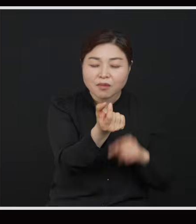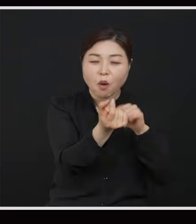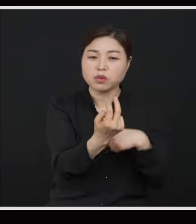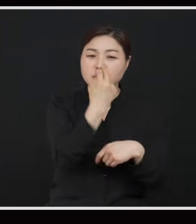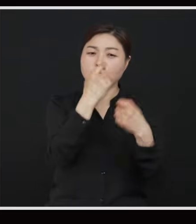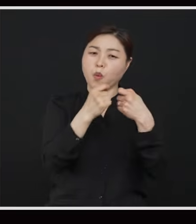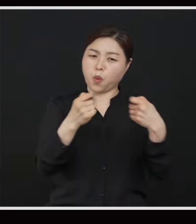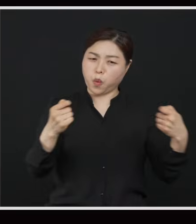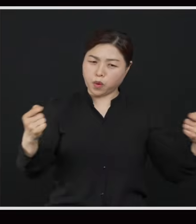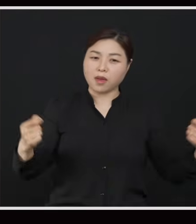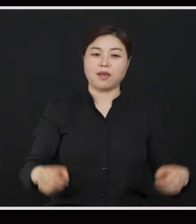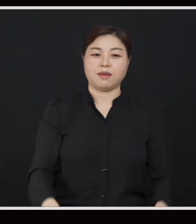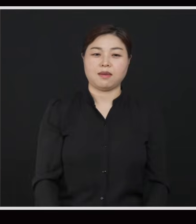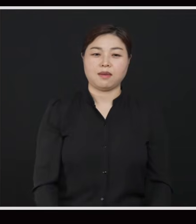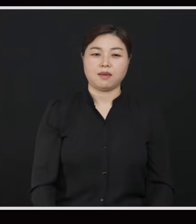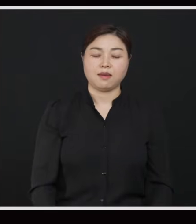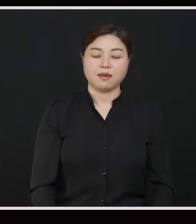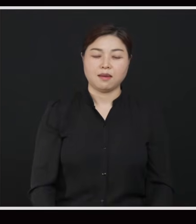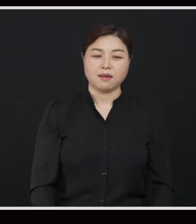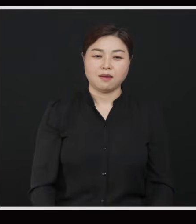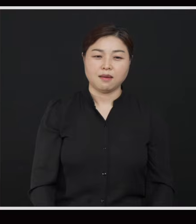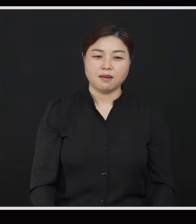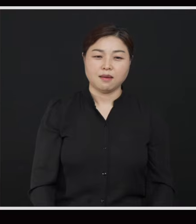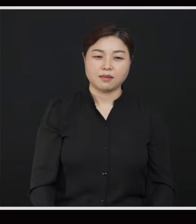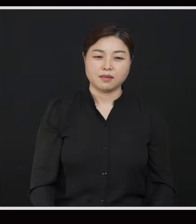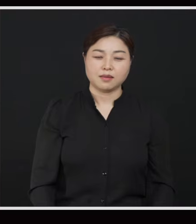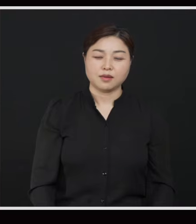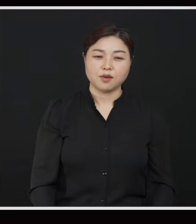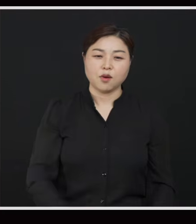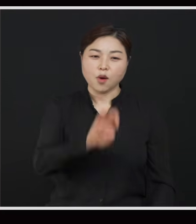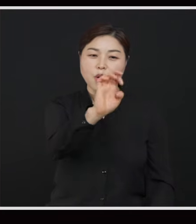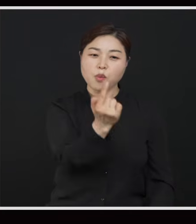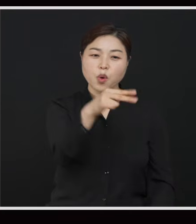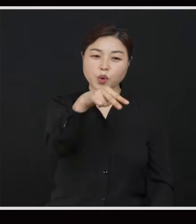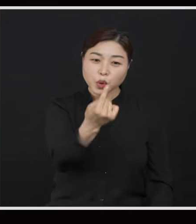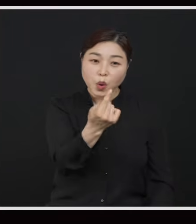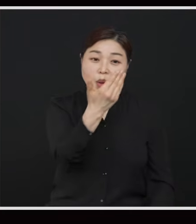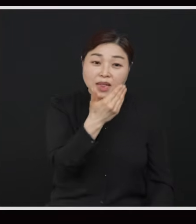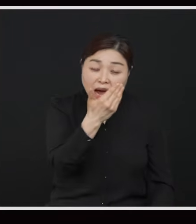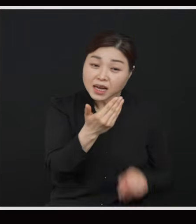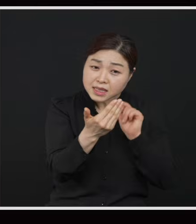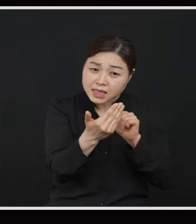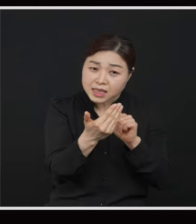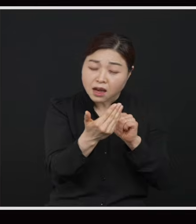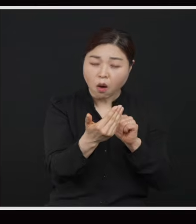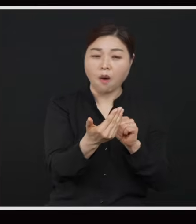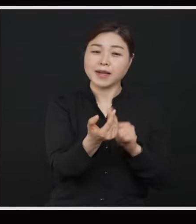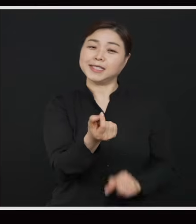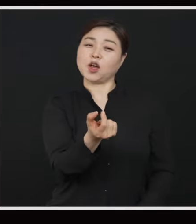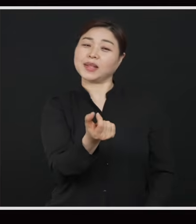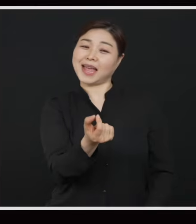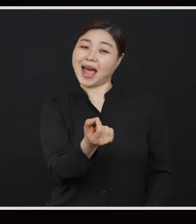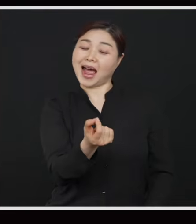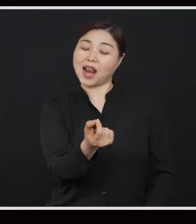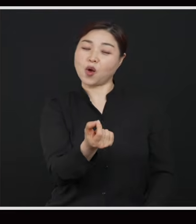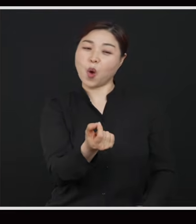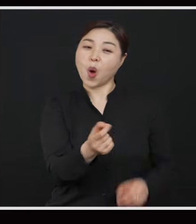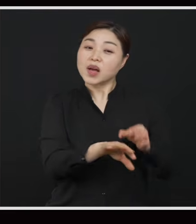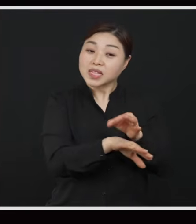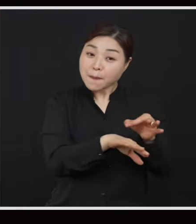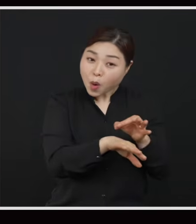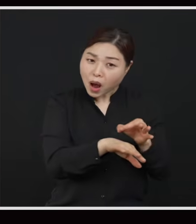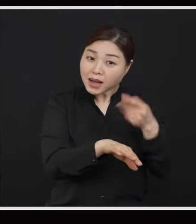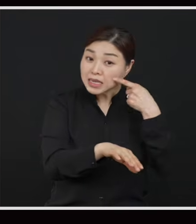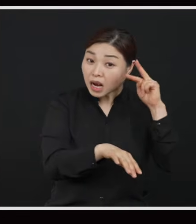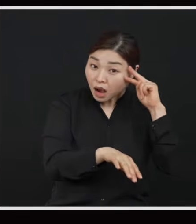오래 사네 하고 포도당이 적은 걸로 세포가 착각을 하면은 오래 사네 하고